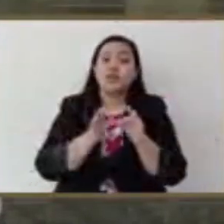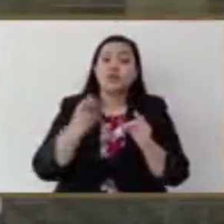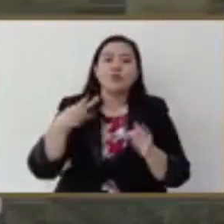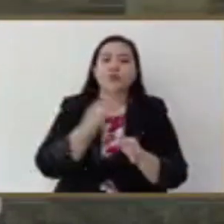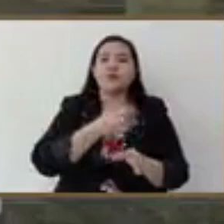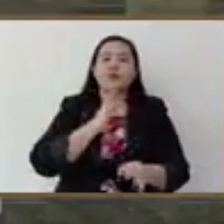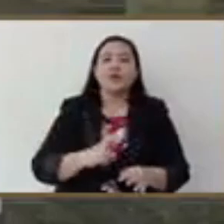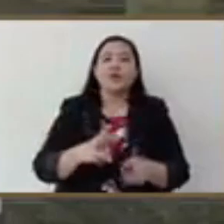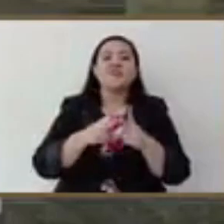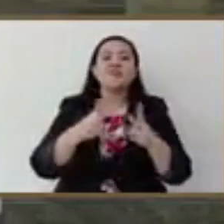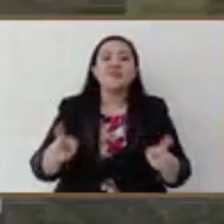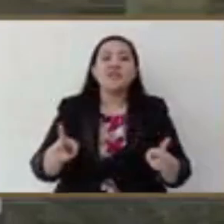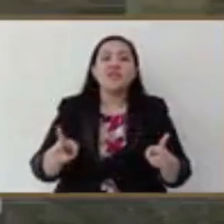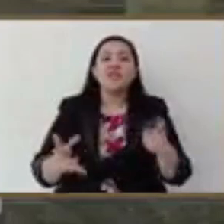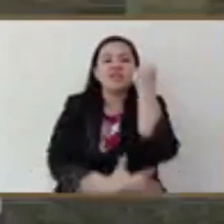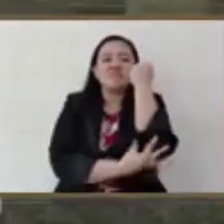Diyos.